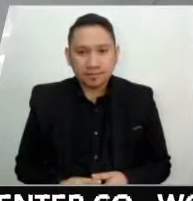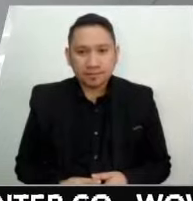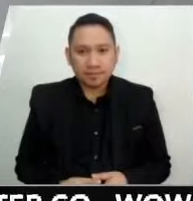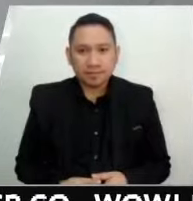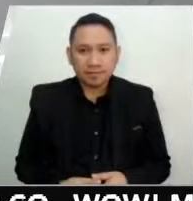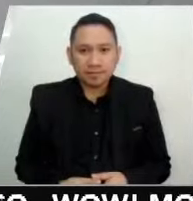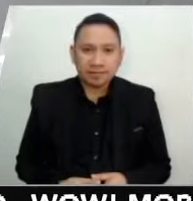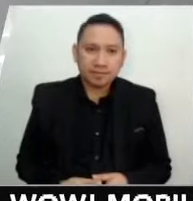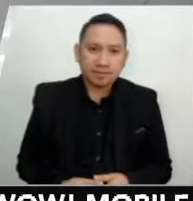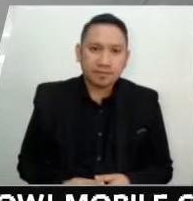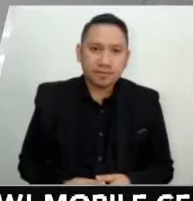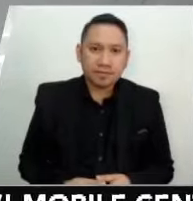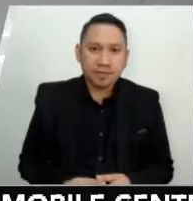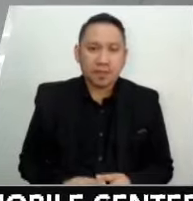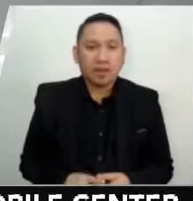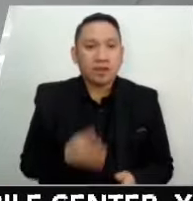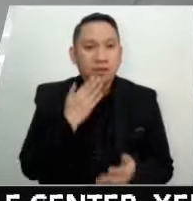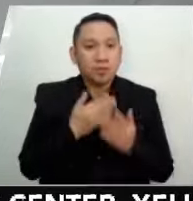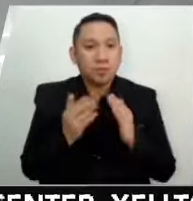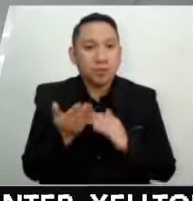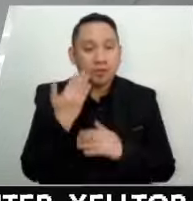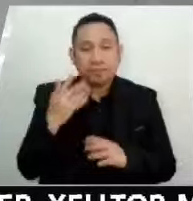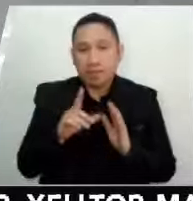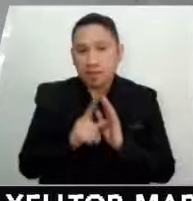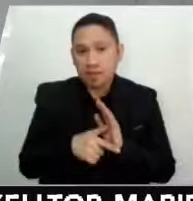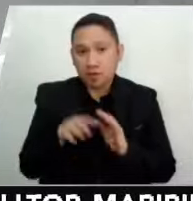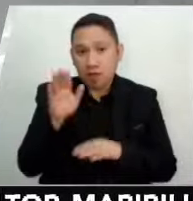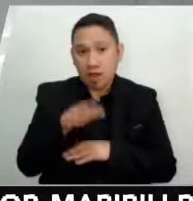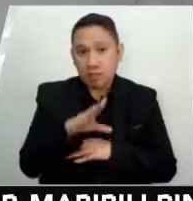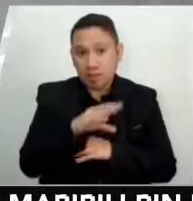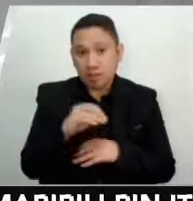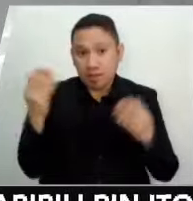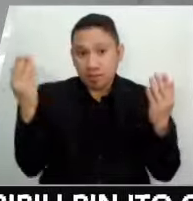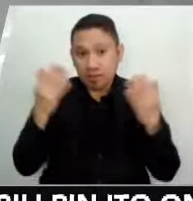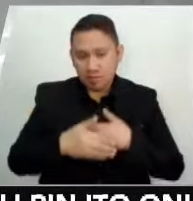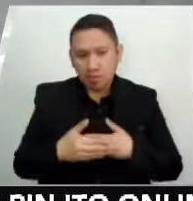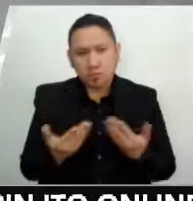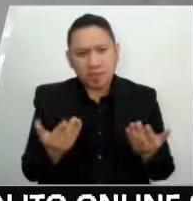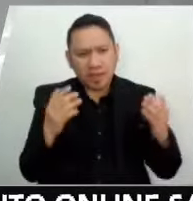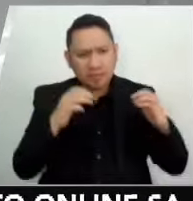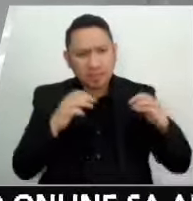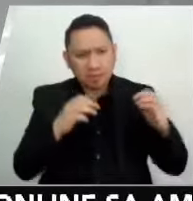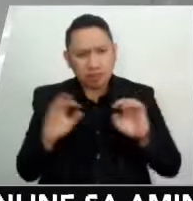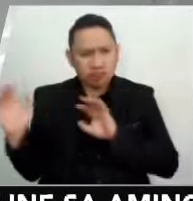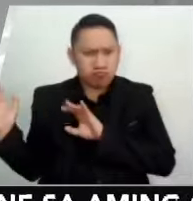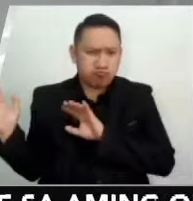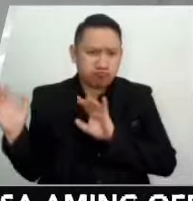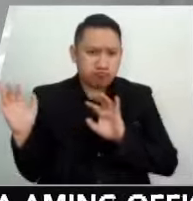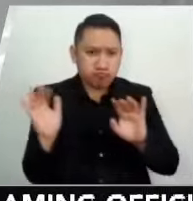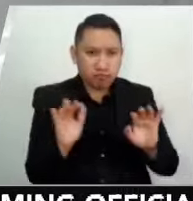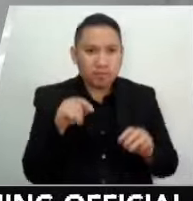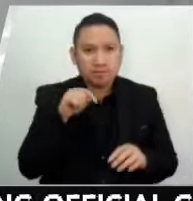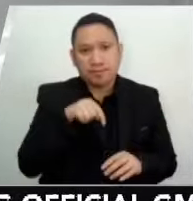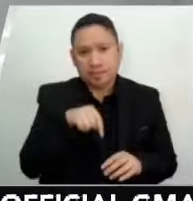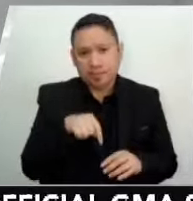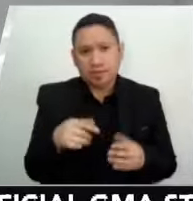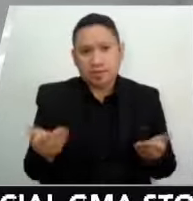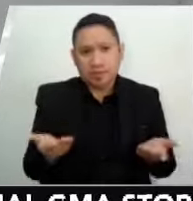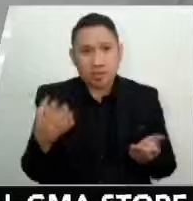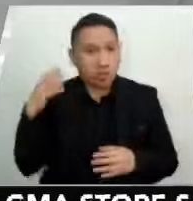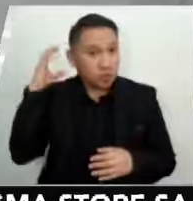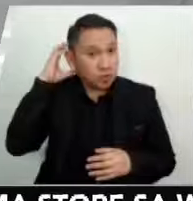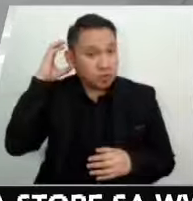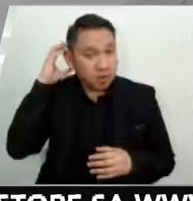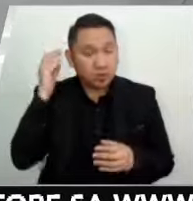Van, good morning. Mamayang hapon hanggang gabi pa inaasahan yung dagsan ng mga pasahero sa mga bus terminal dito sa Cubao sa Quezon City. Pero ngayon pa